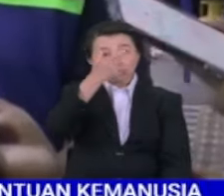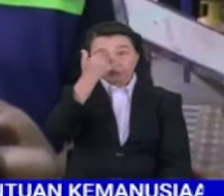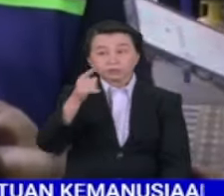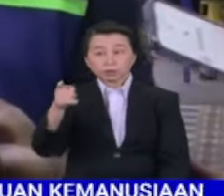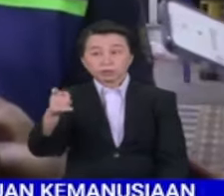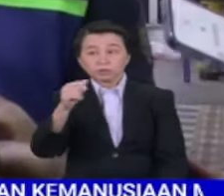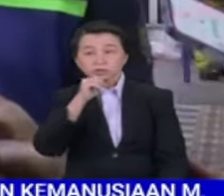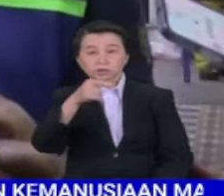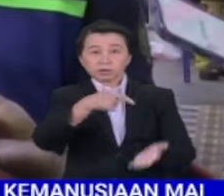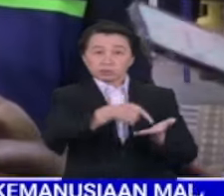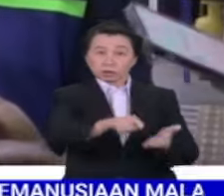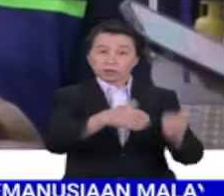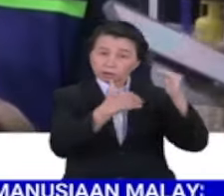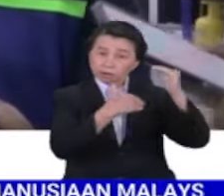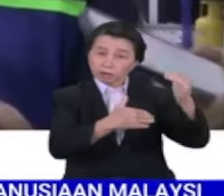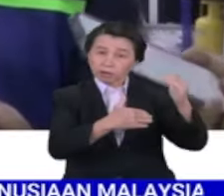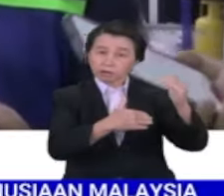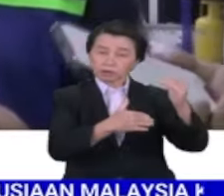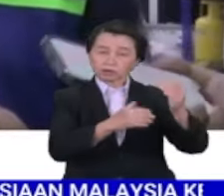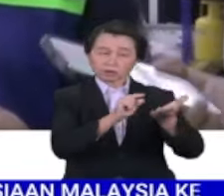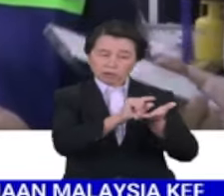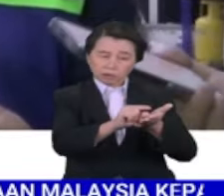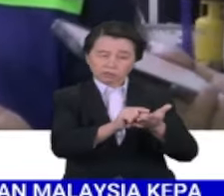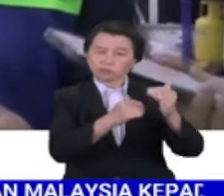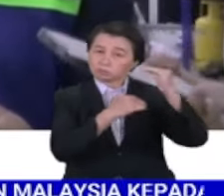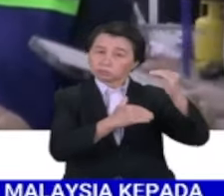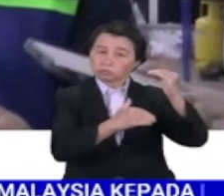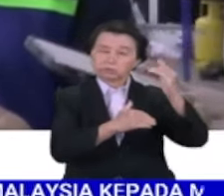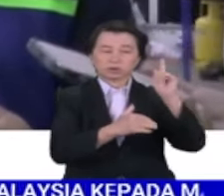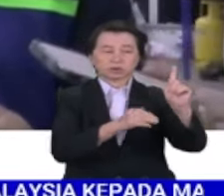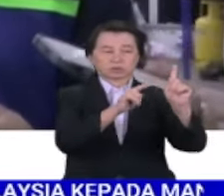bayar gaji minimum sekurang kohesi 1500